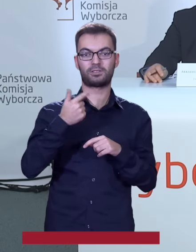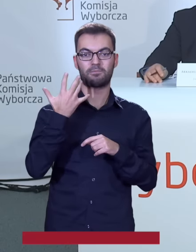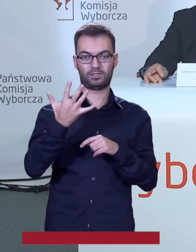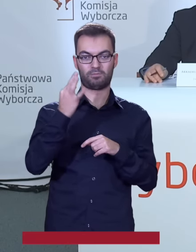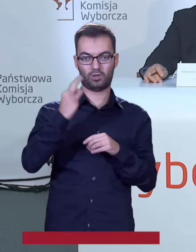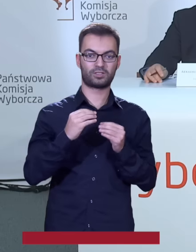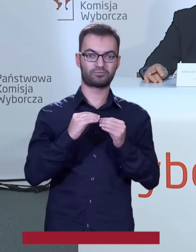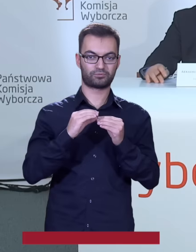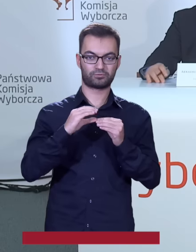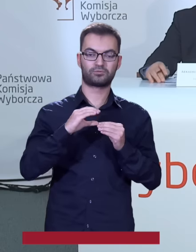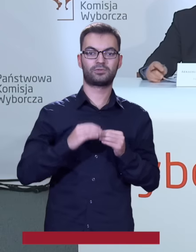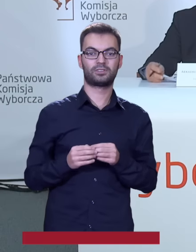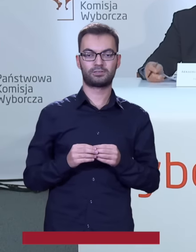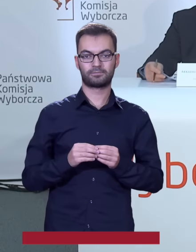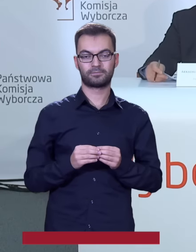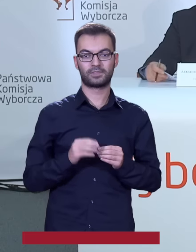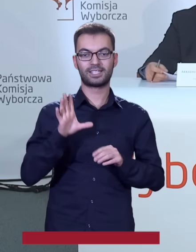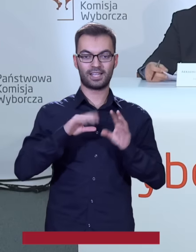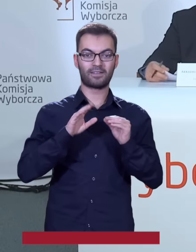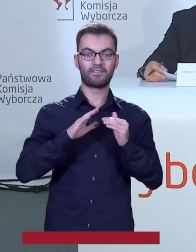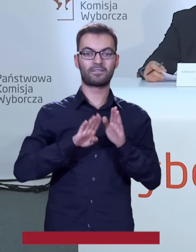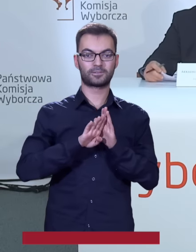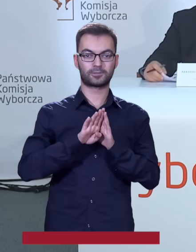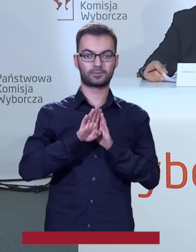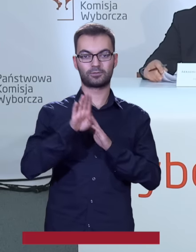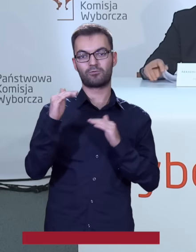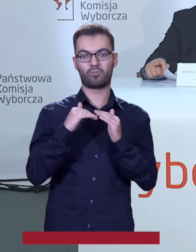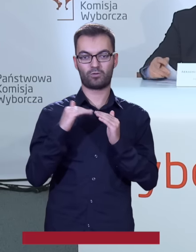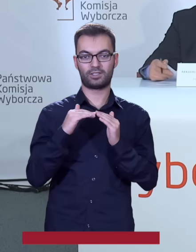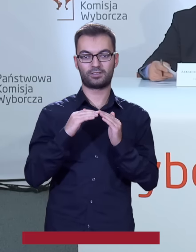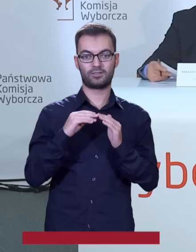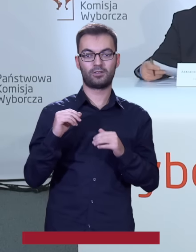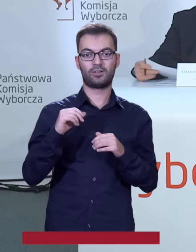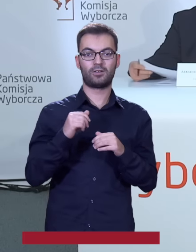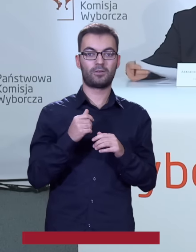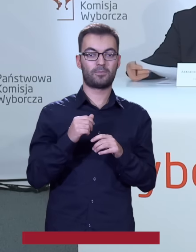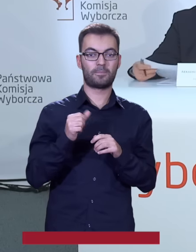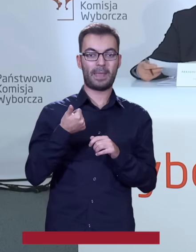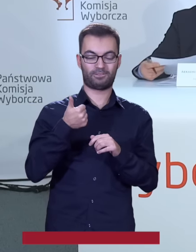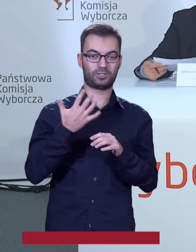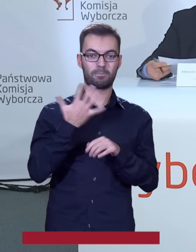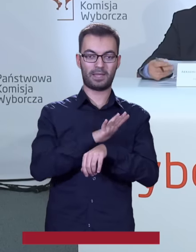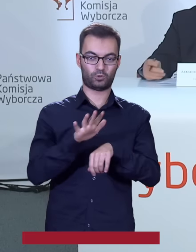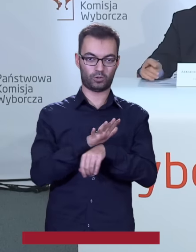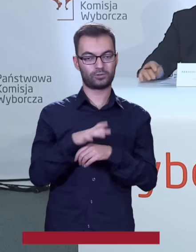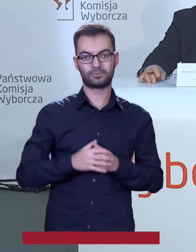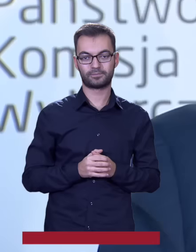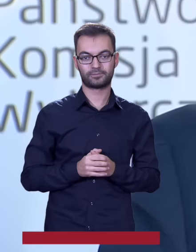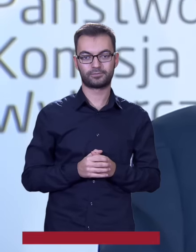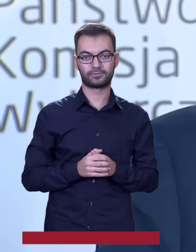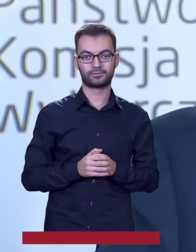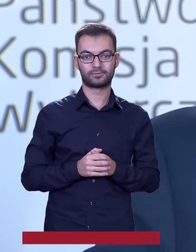22,5%, czyli frekwencja wzrasta w porównaniu do pierwszych 5 godzin.